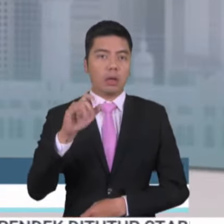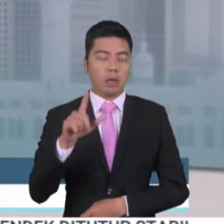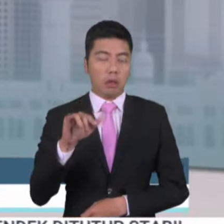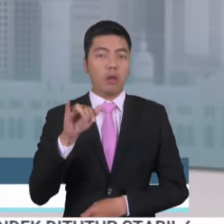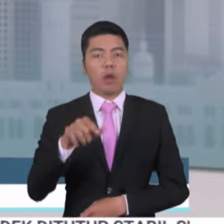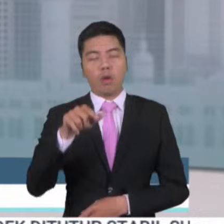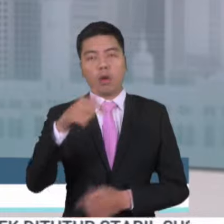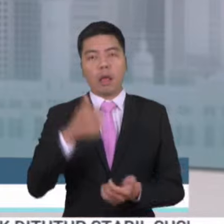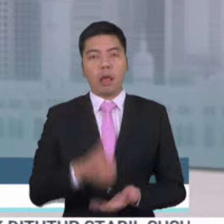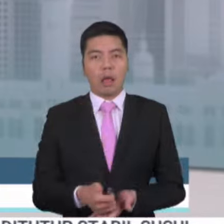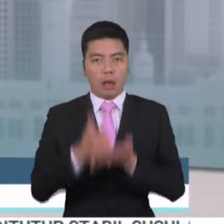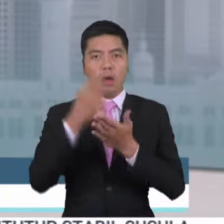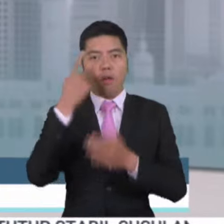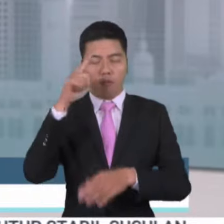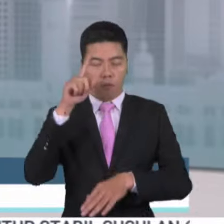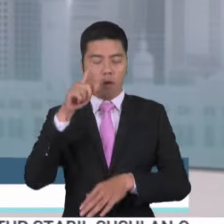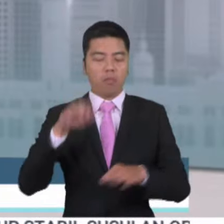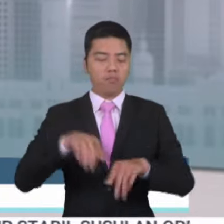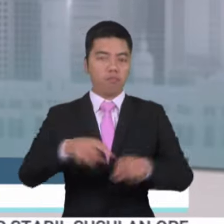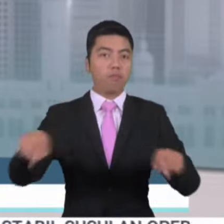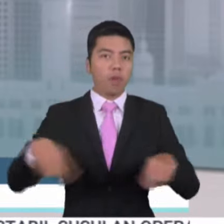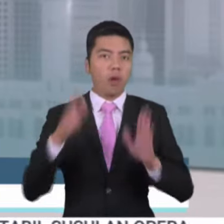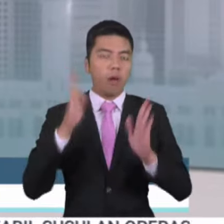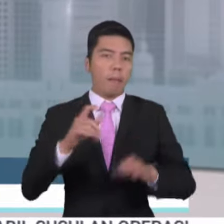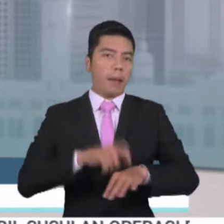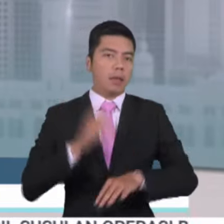untuk memastikan masa depan mangsa terbela.